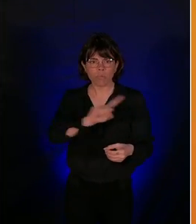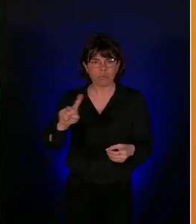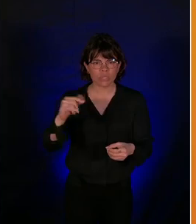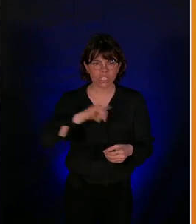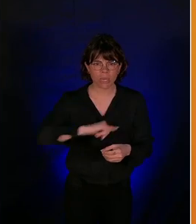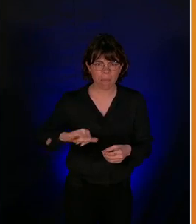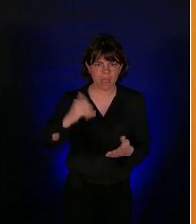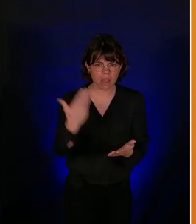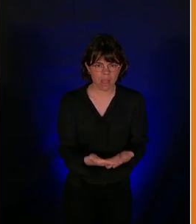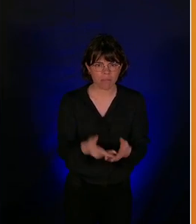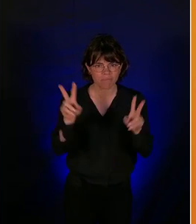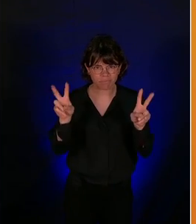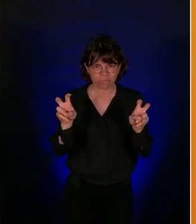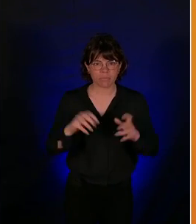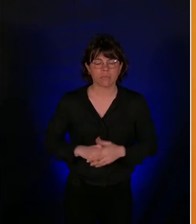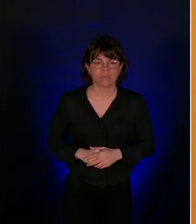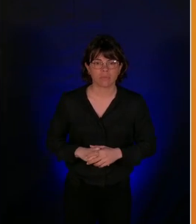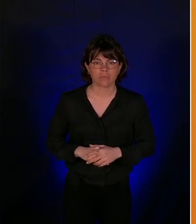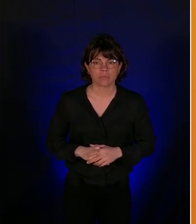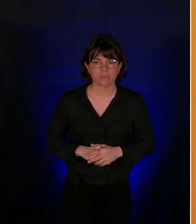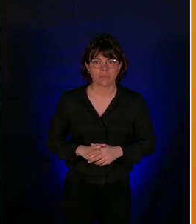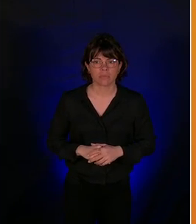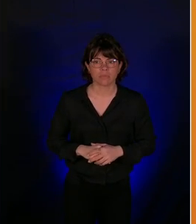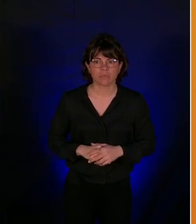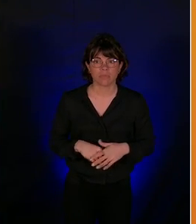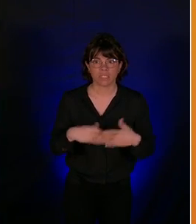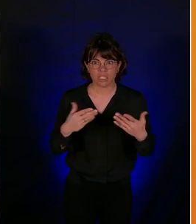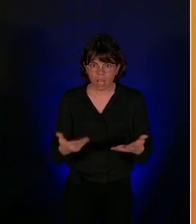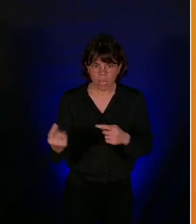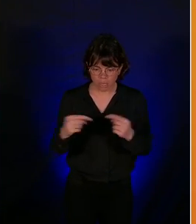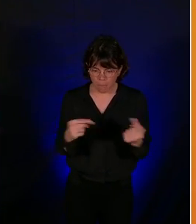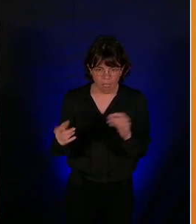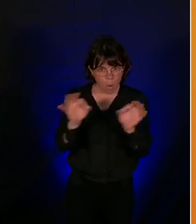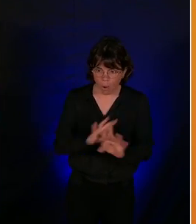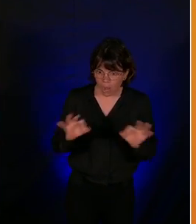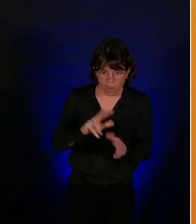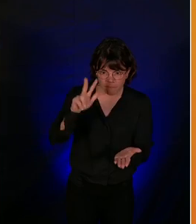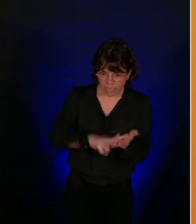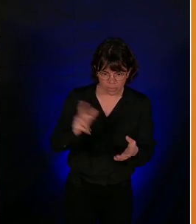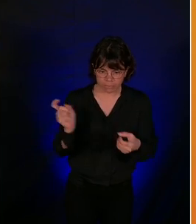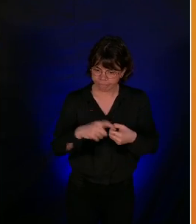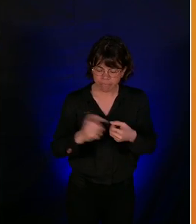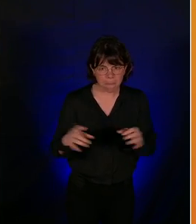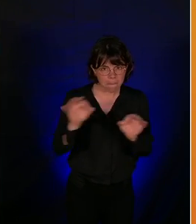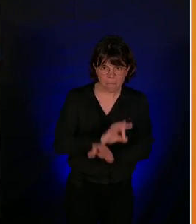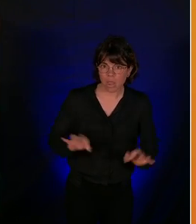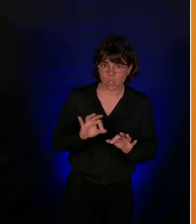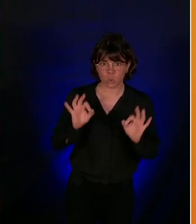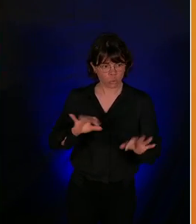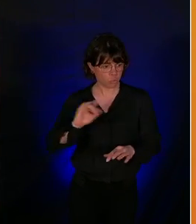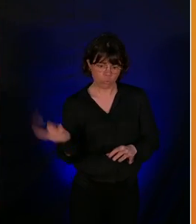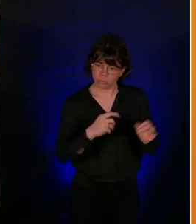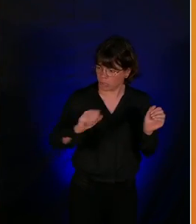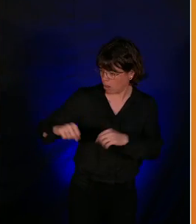n'y ait qu'il n'y ait pas eu de débat et de validation des syndicats puisque comme nous le réaffirmons tous